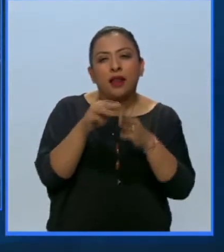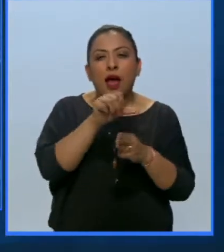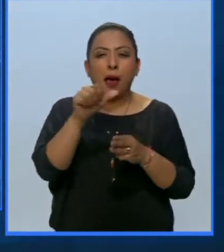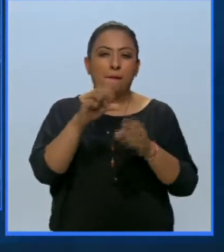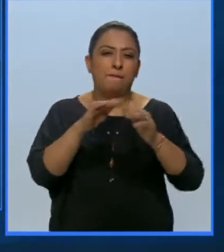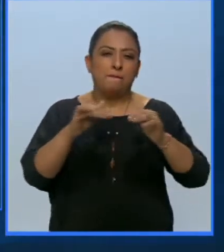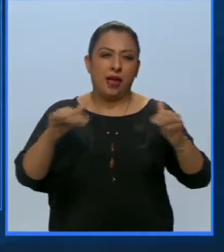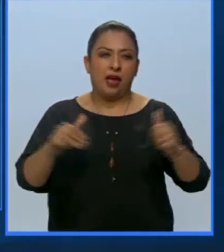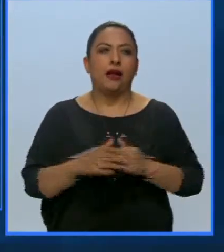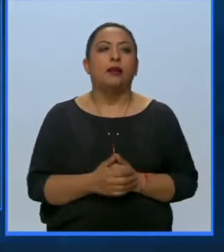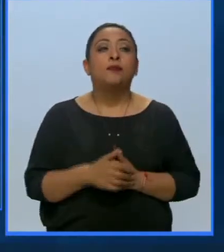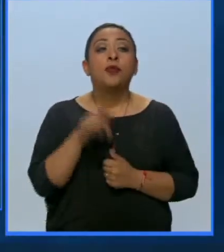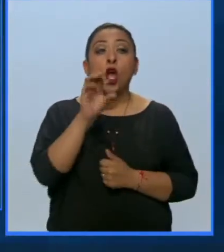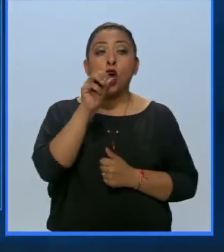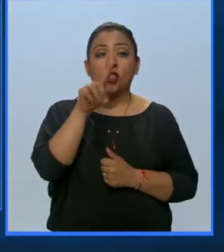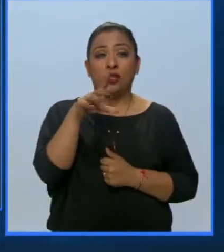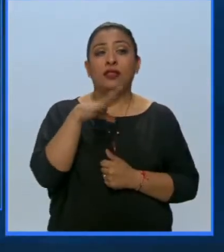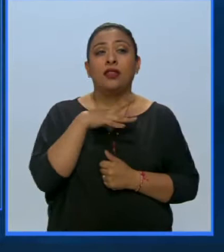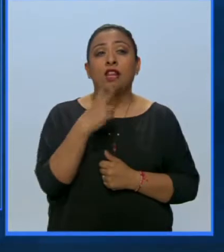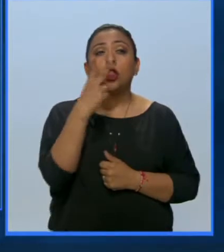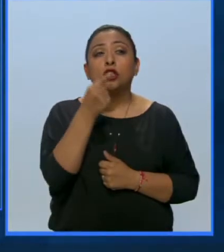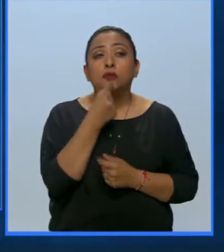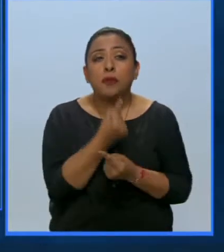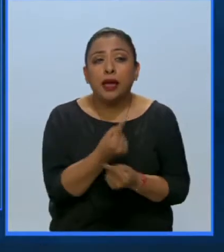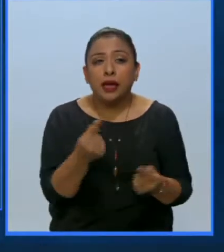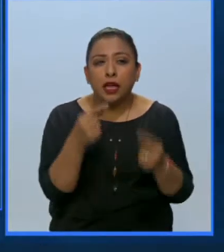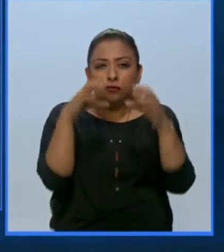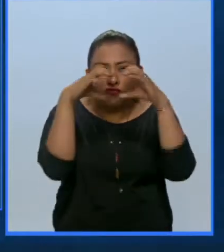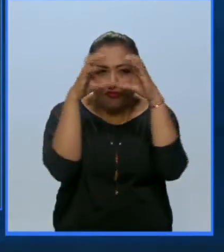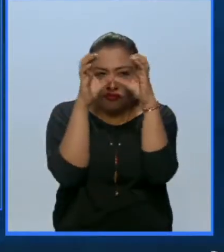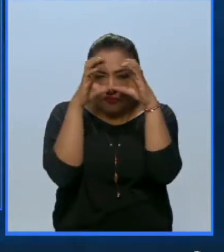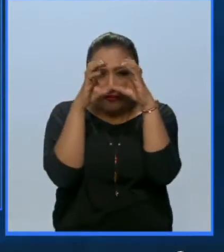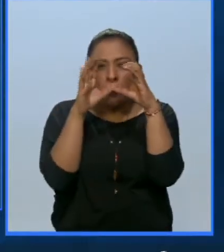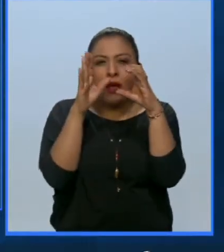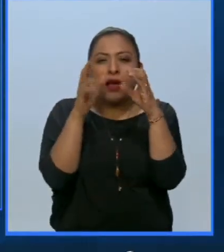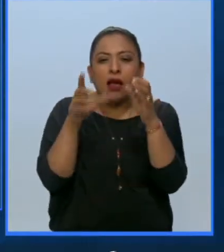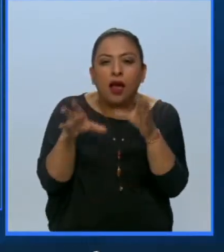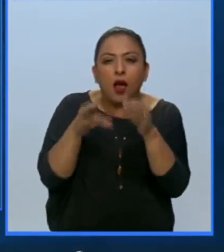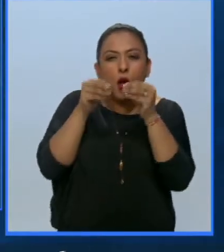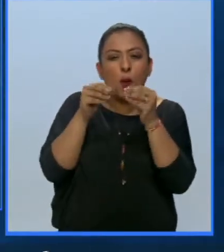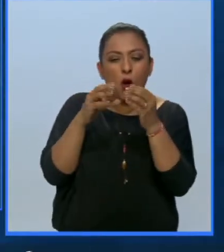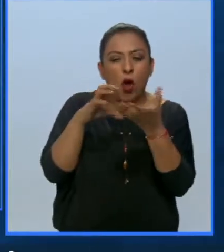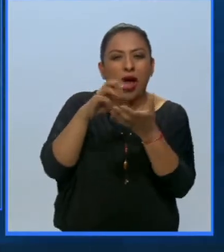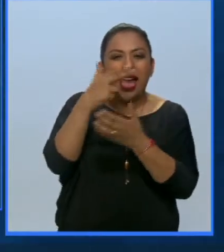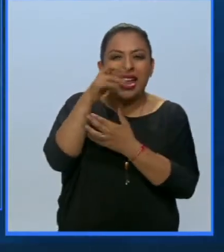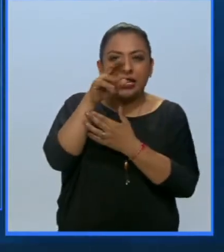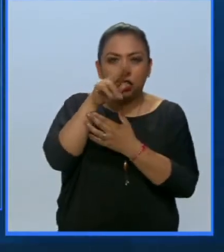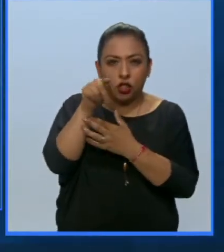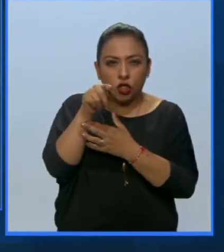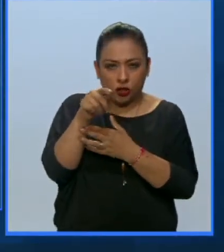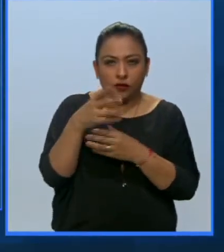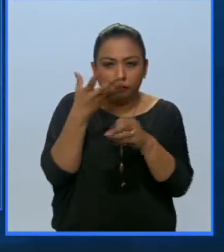éléments de la mer. Donc, Ondín a des petites lunettes qui sont faites en oursin.